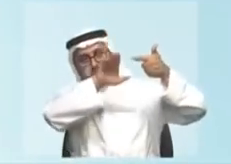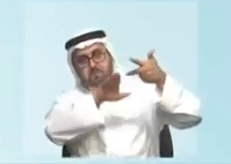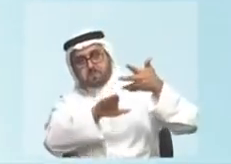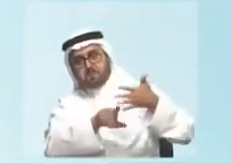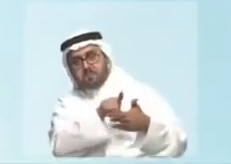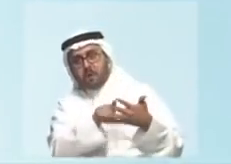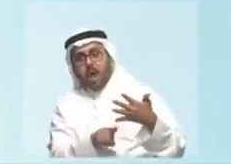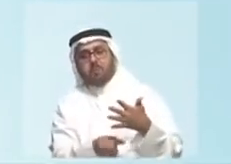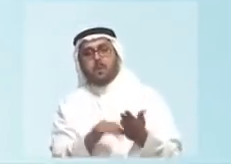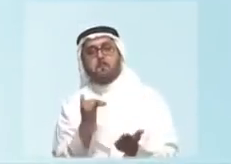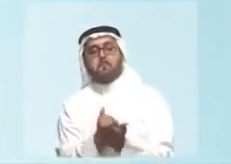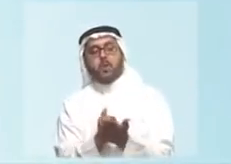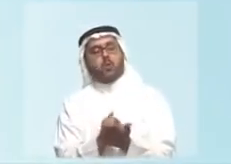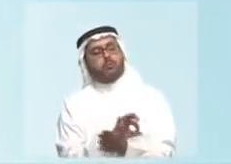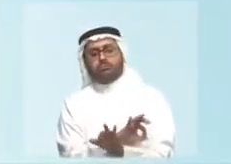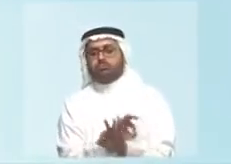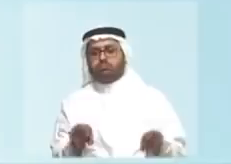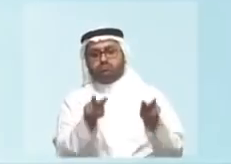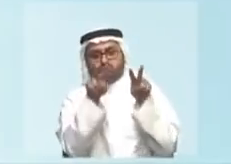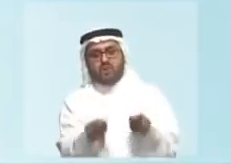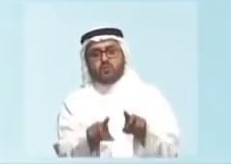لسياسة المملكة تجاه فلسطين.